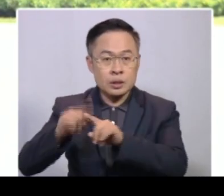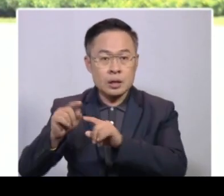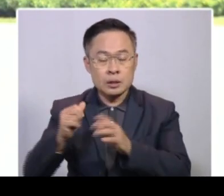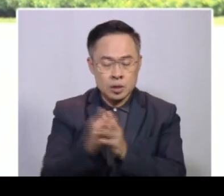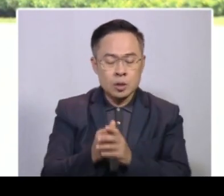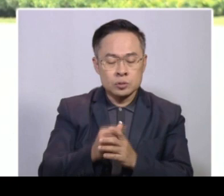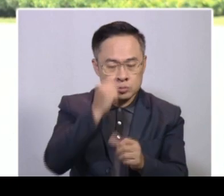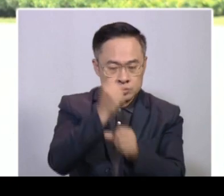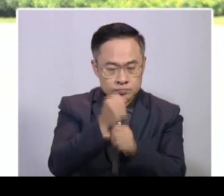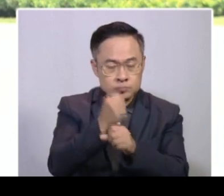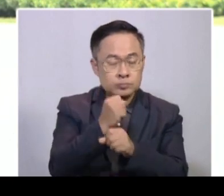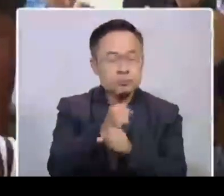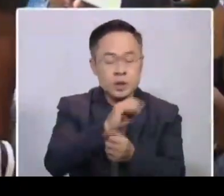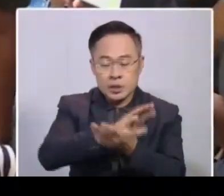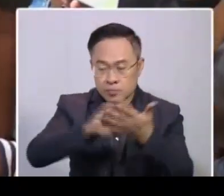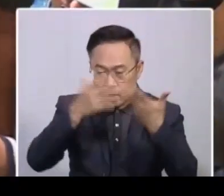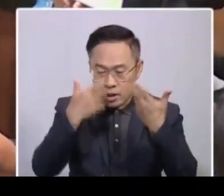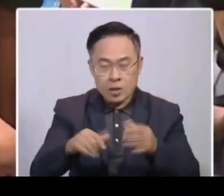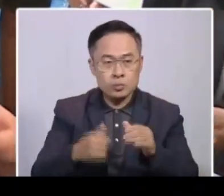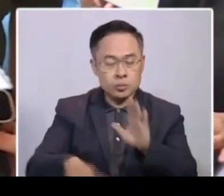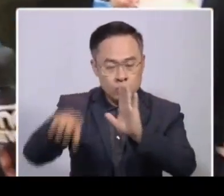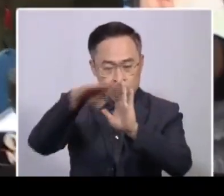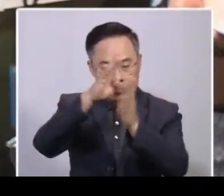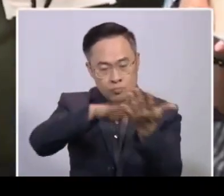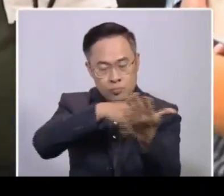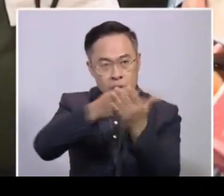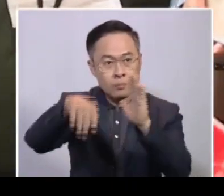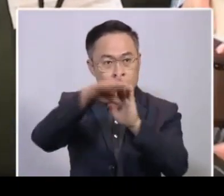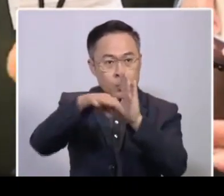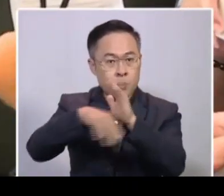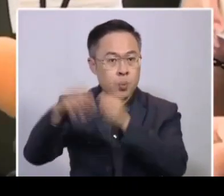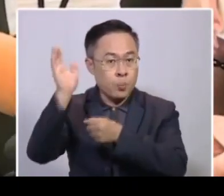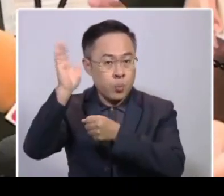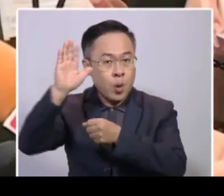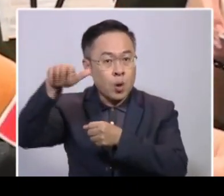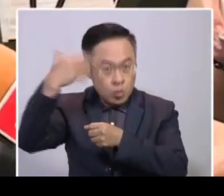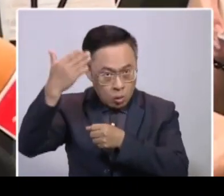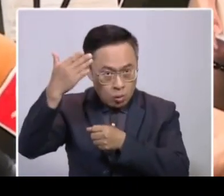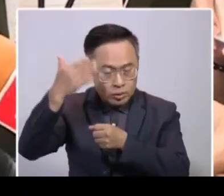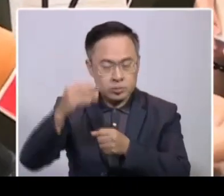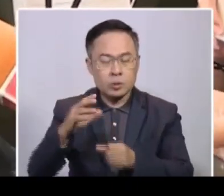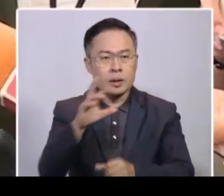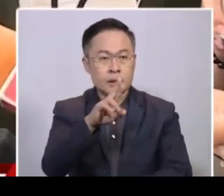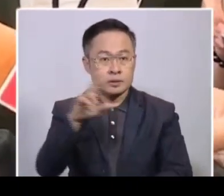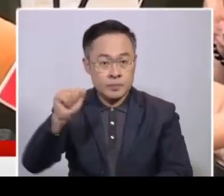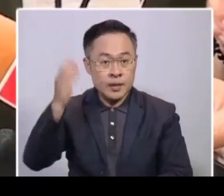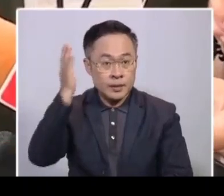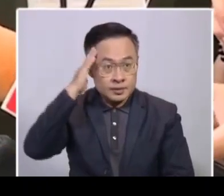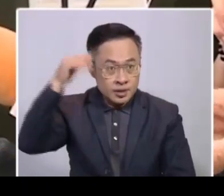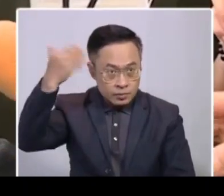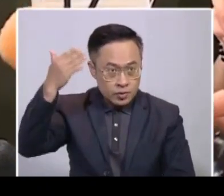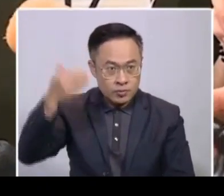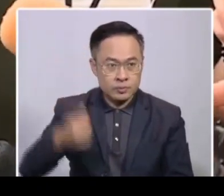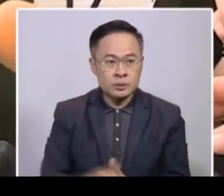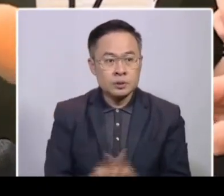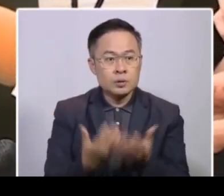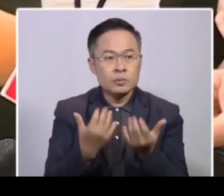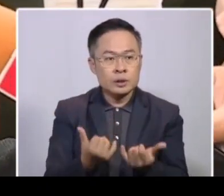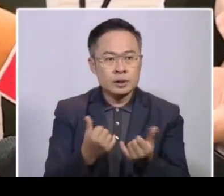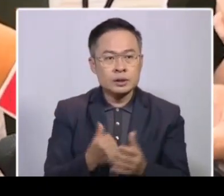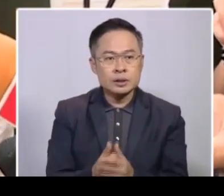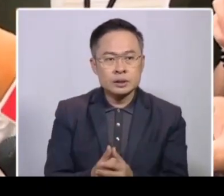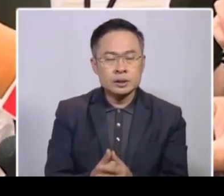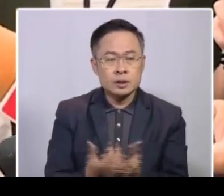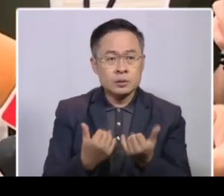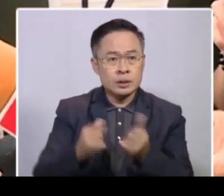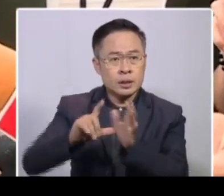าครับนางณัชรีอนันตสินเลขาธิการคณะรัฐมนตรีกล่าวถึงการตรวจสอบคุณสมบัติรัฐมนตรีว่าในเบื้องต้นคน